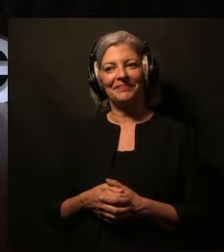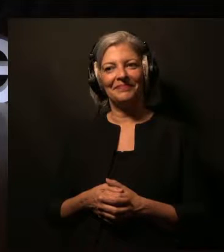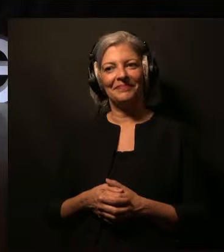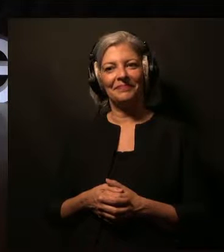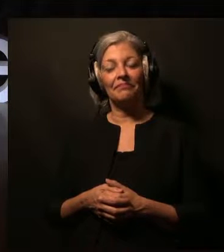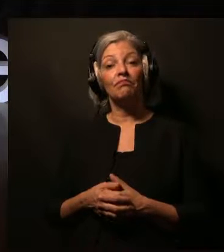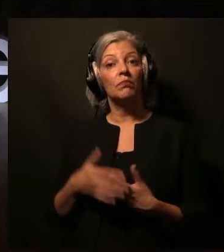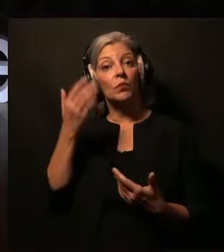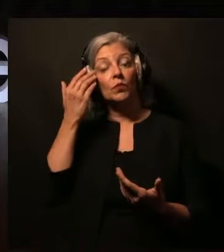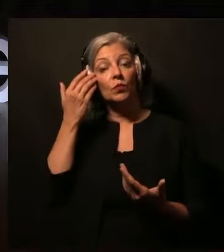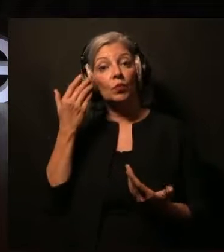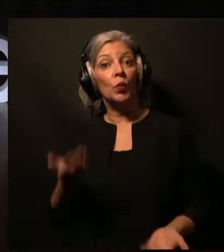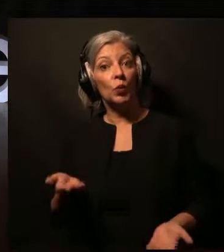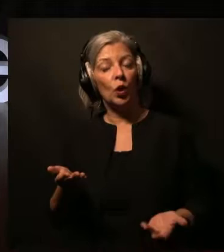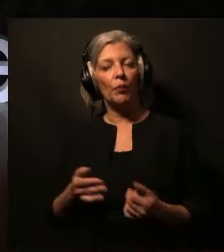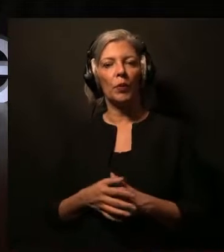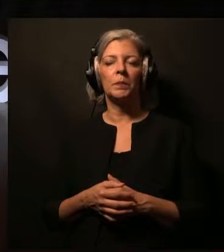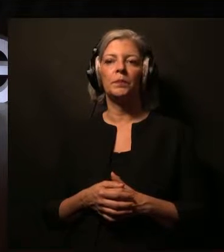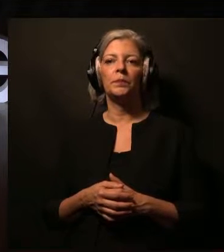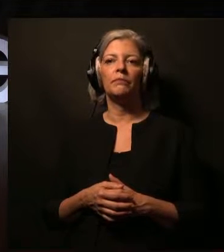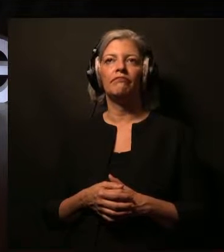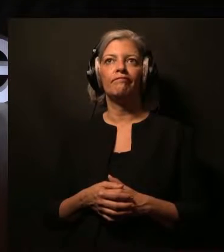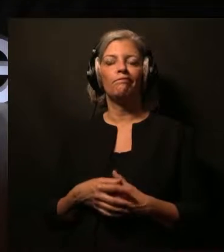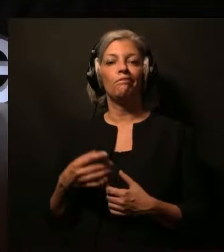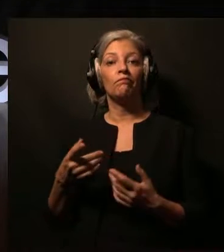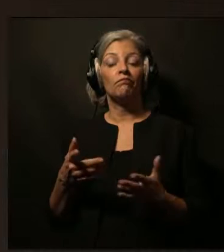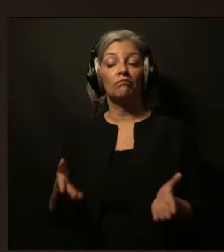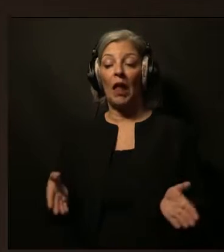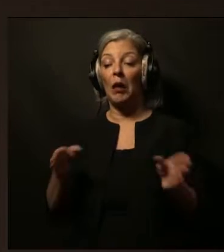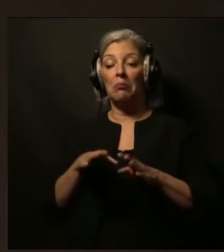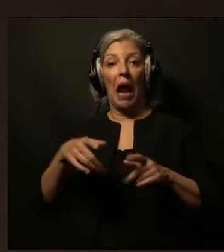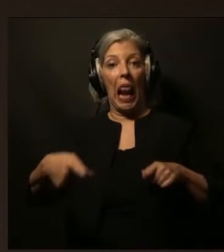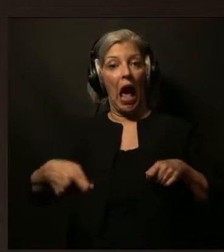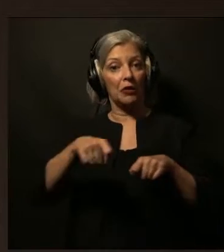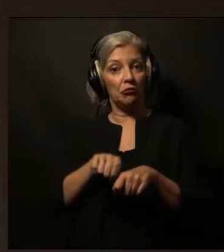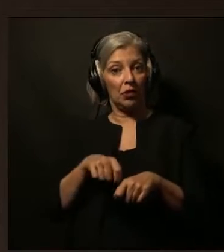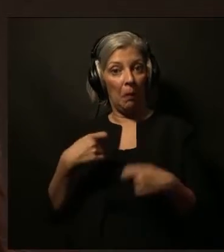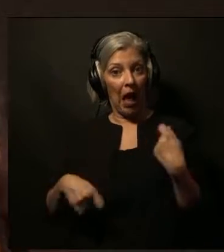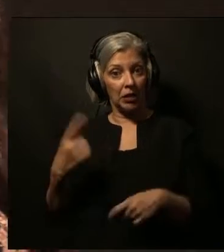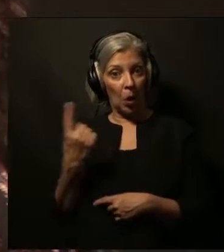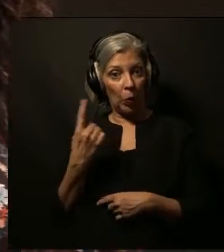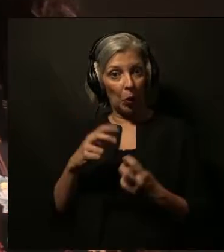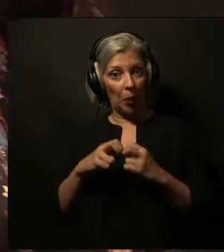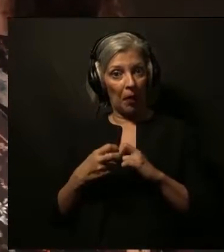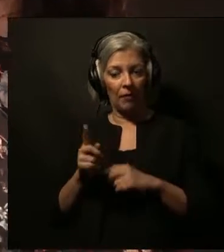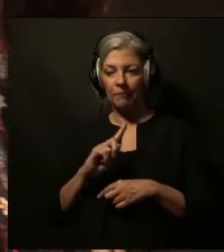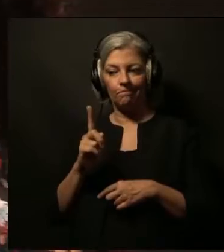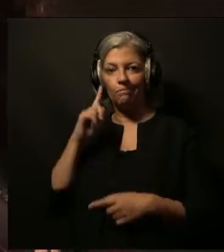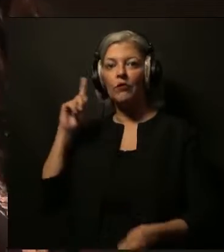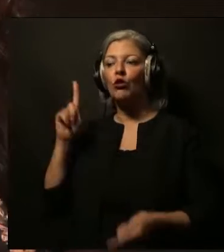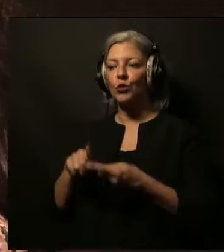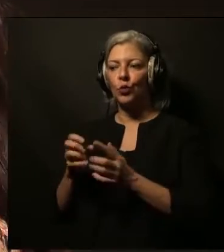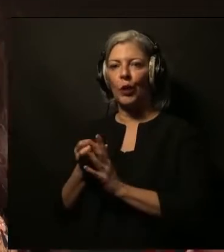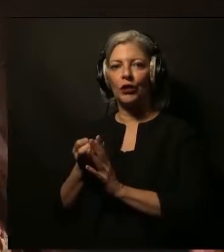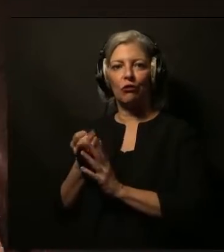però il problema non sono solo Gli imballaggi di plastica bensì il consumo di risorse naturali